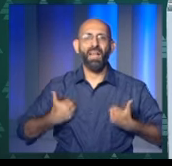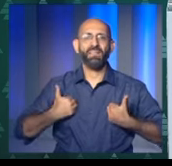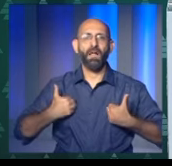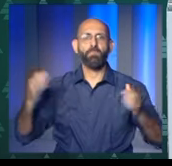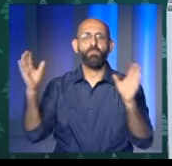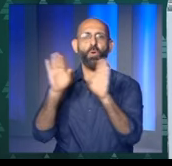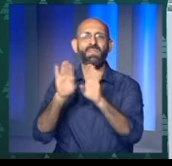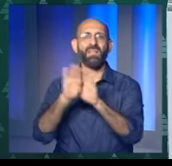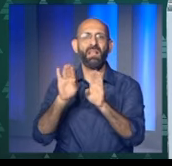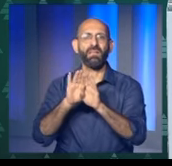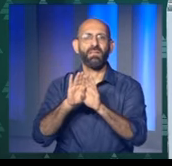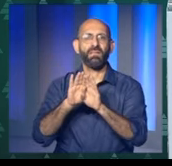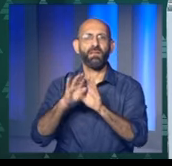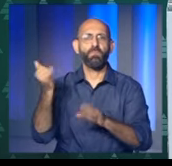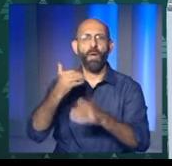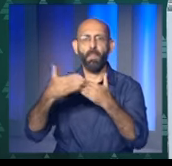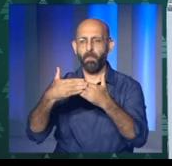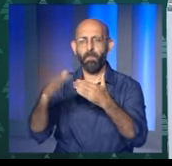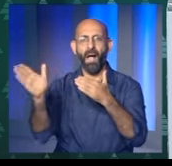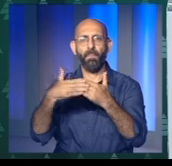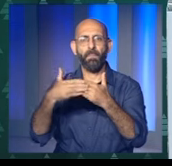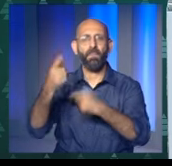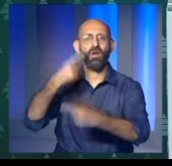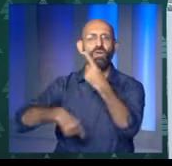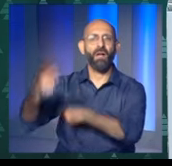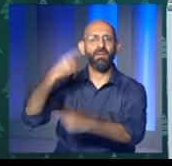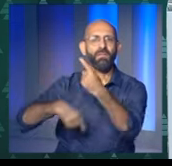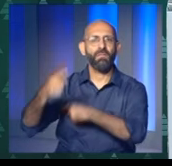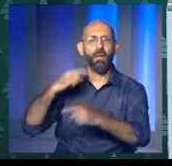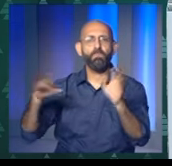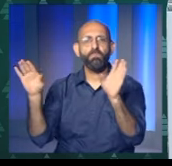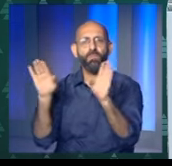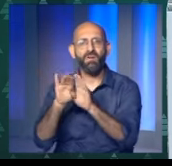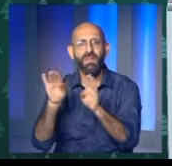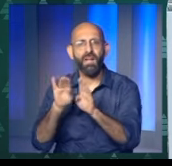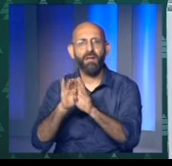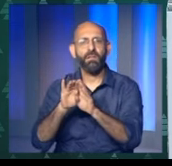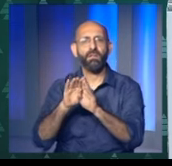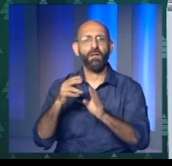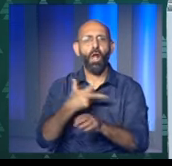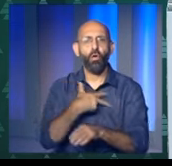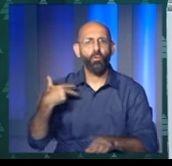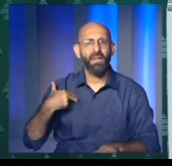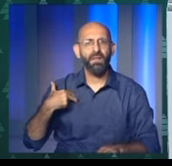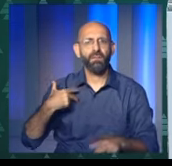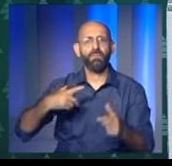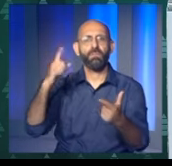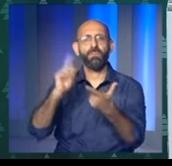حياته المؤسساتية ويعيد للبنان الأمل بالمستقبل، وتكون باب لنا كرمال نرجع